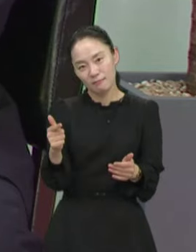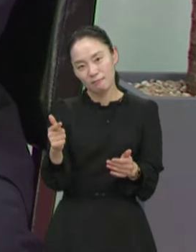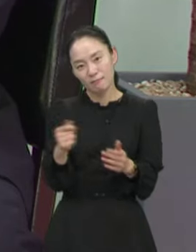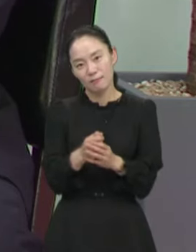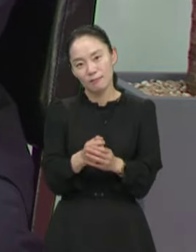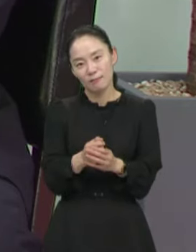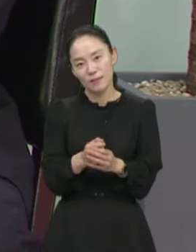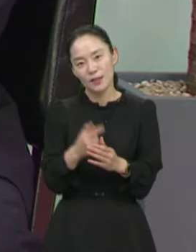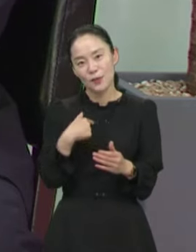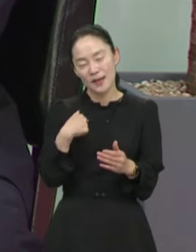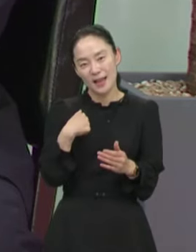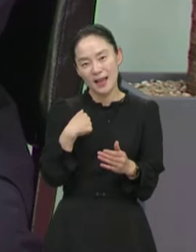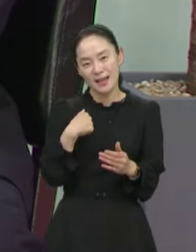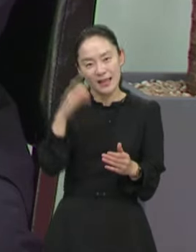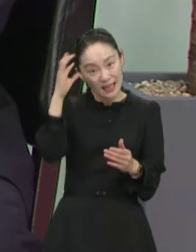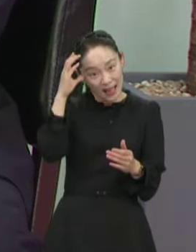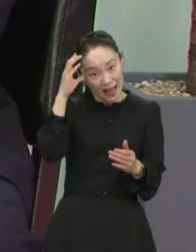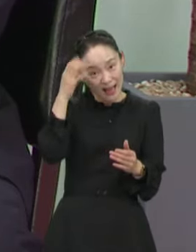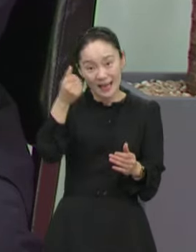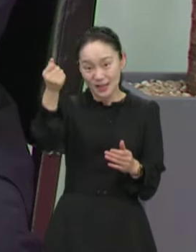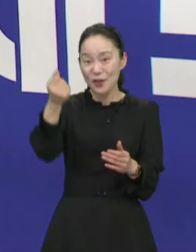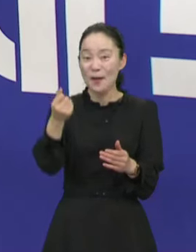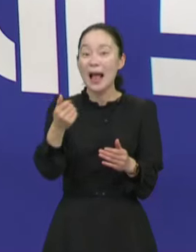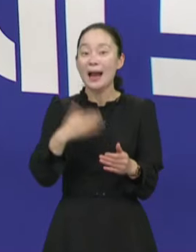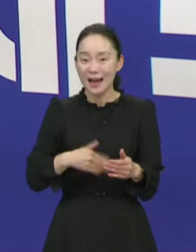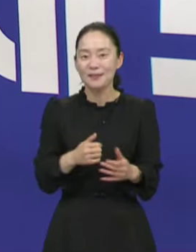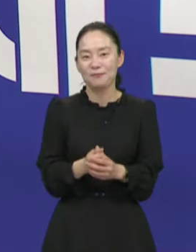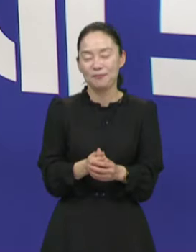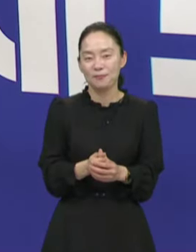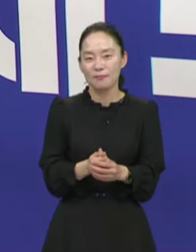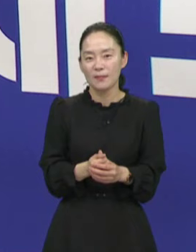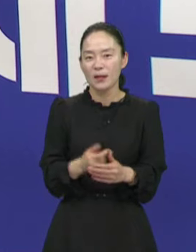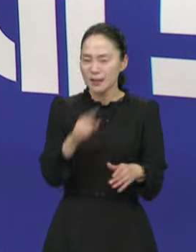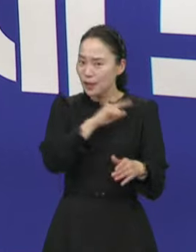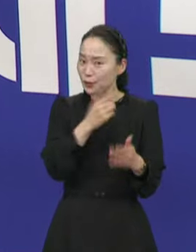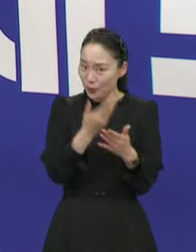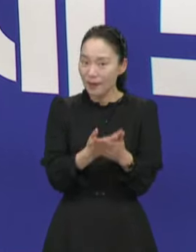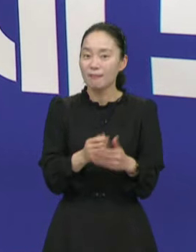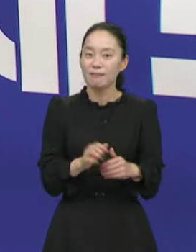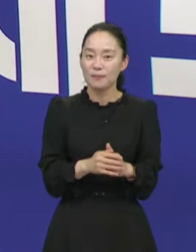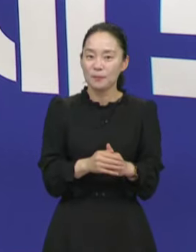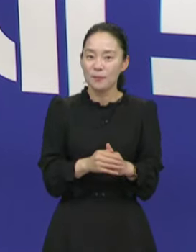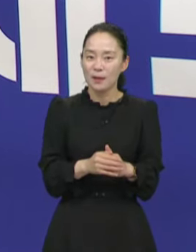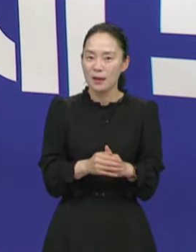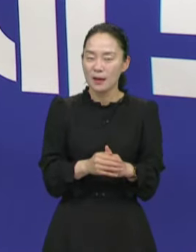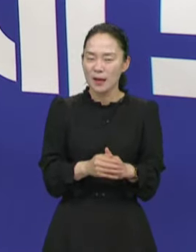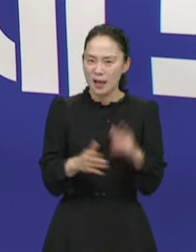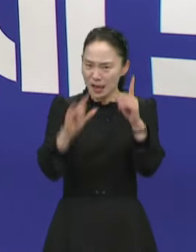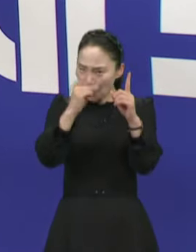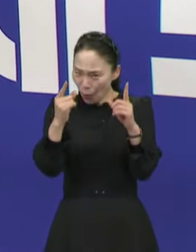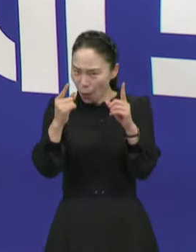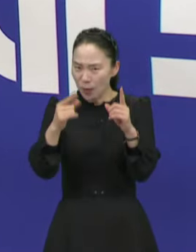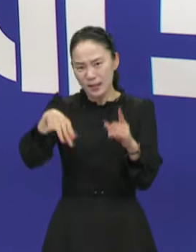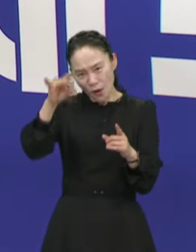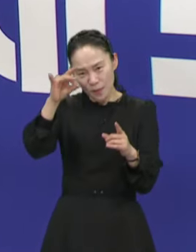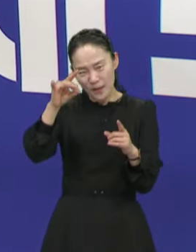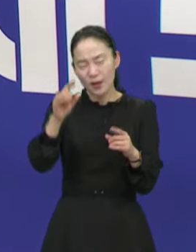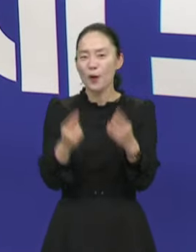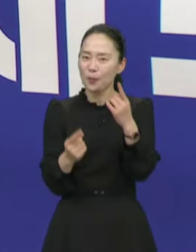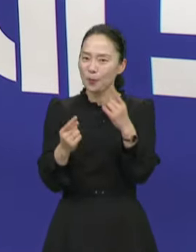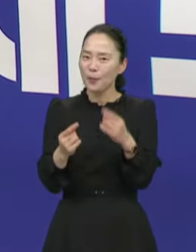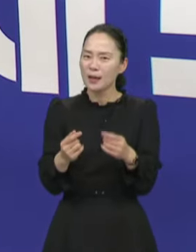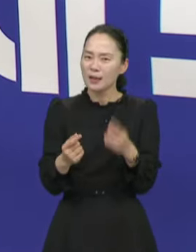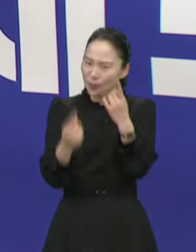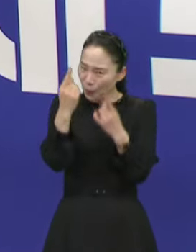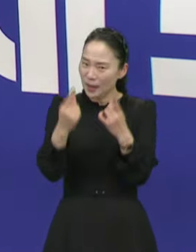그런 저한테 거는 기대가 크다는 것을 알고 있습니다 근데 저한테 제일 중요한 것은 최초인 것보다는